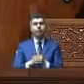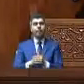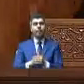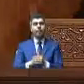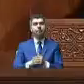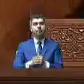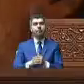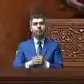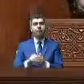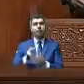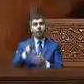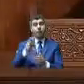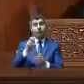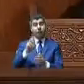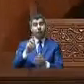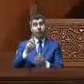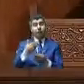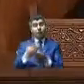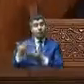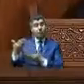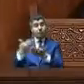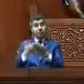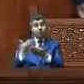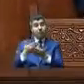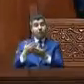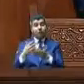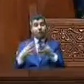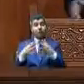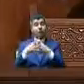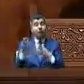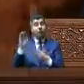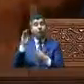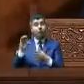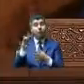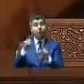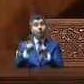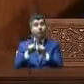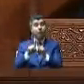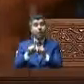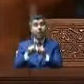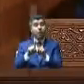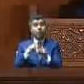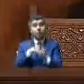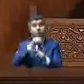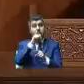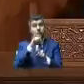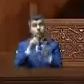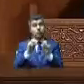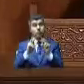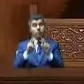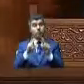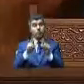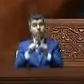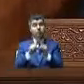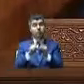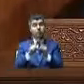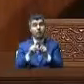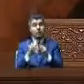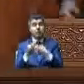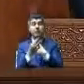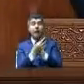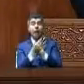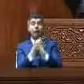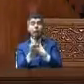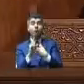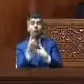كتعرفوا هذه المعاملة معهم اللي كيكون شي واحد بغى يعمل عندنا شي مشروع كنطلبوا منه واحد الجزء من هذاك المشروع يعلموا لينا حنا نبداو